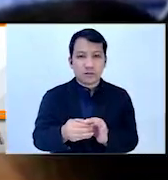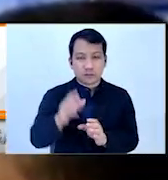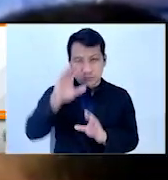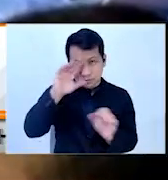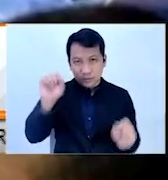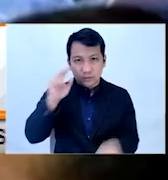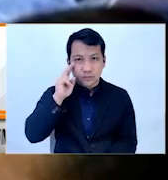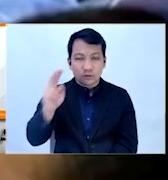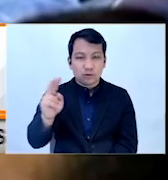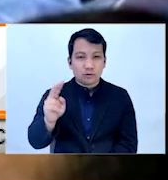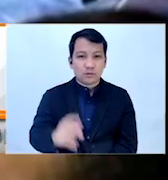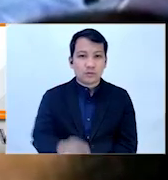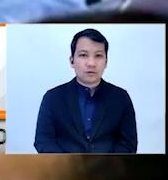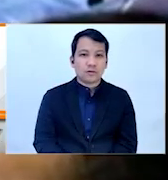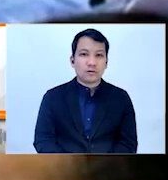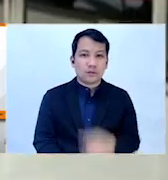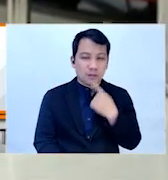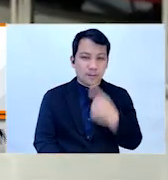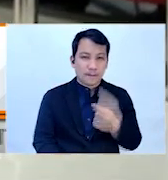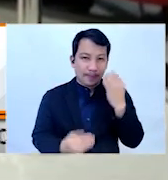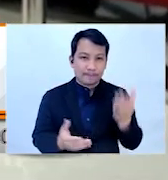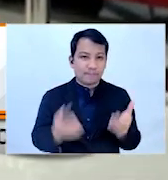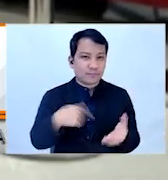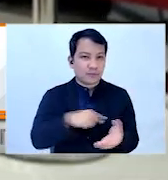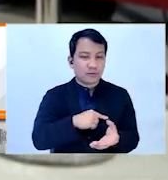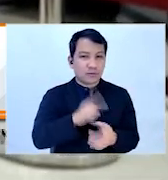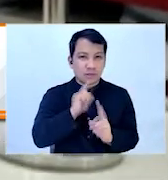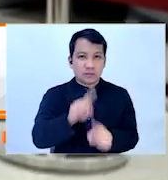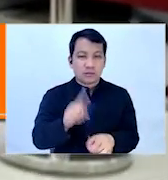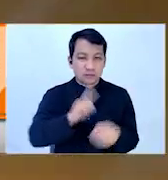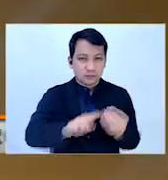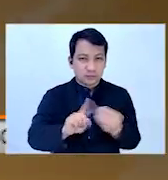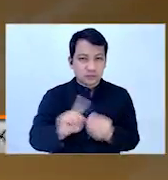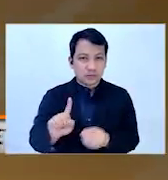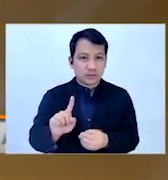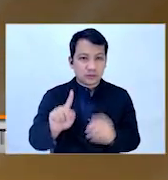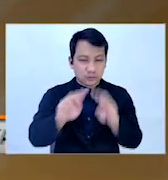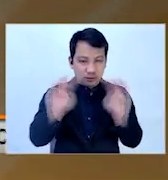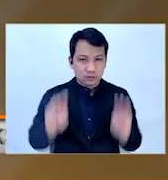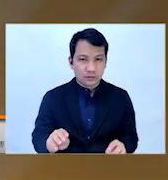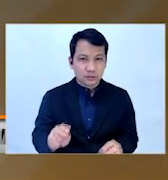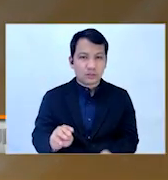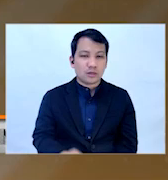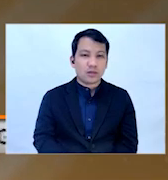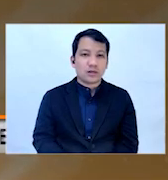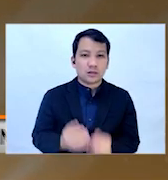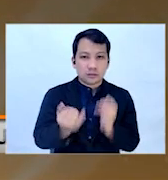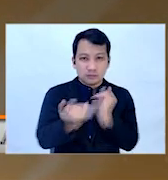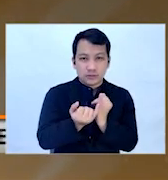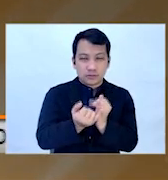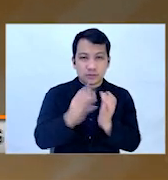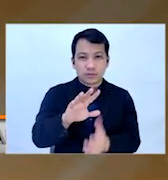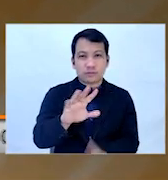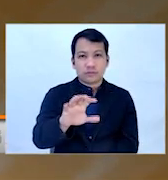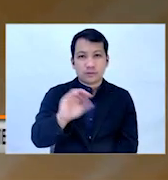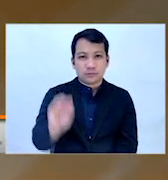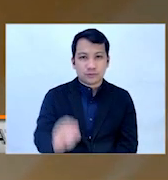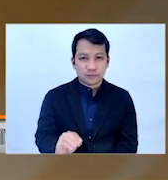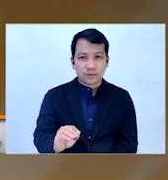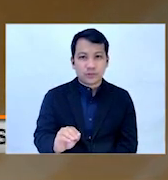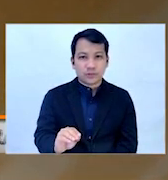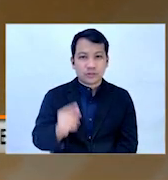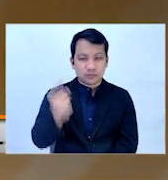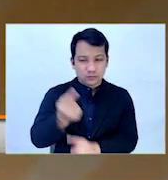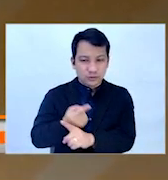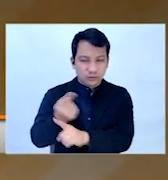at wala pa raw silang natatanggap na pagtutol mula sa Malacanang. Ang PhilHealth naman itataas sa 5% ang buwan ng kontribusyon ng